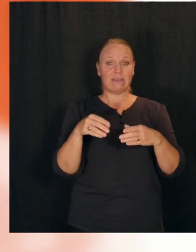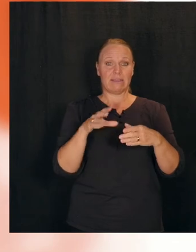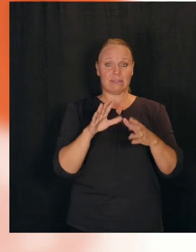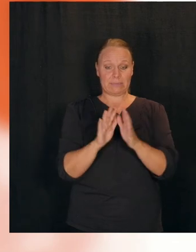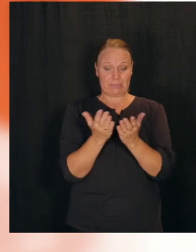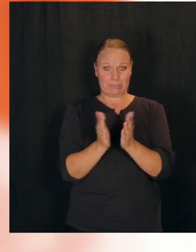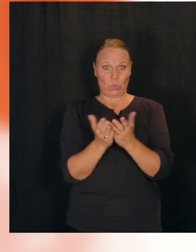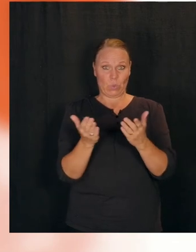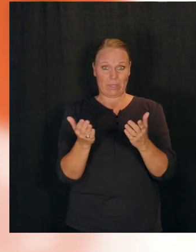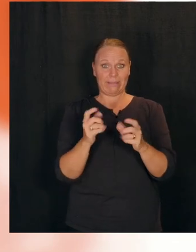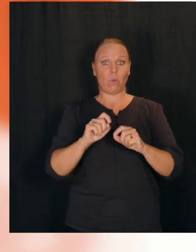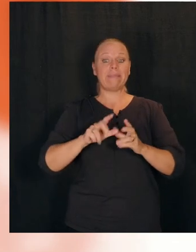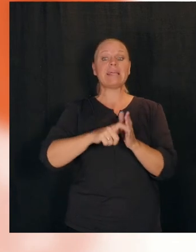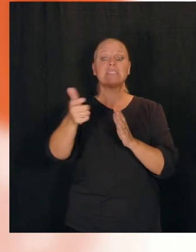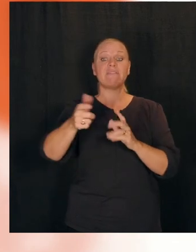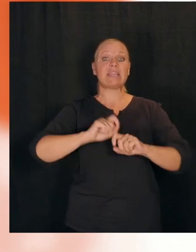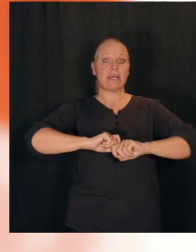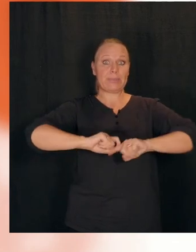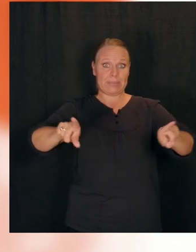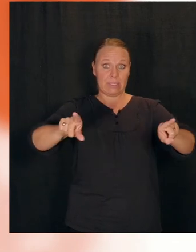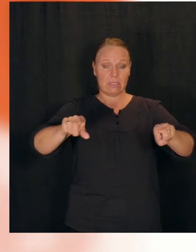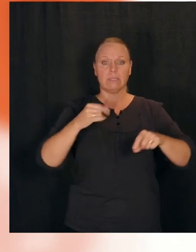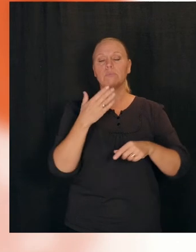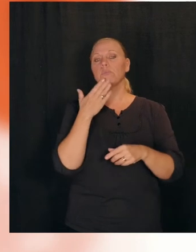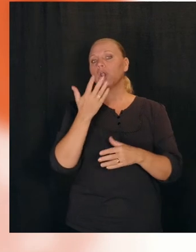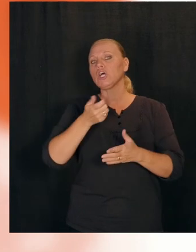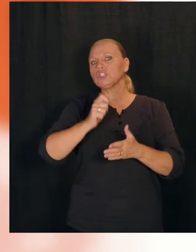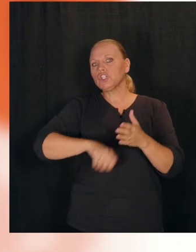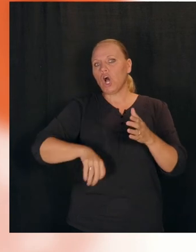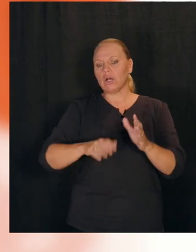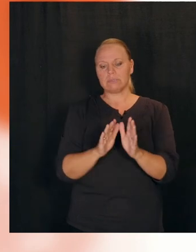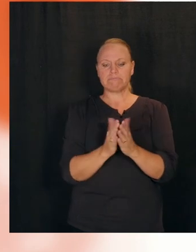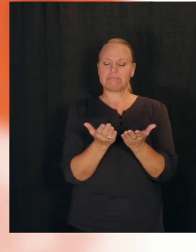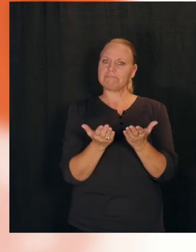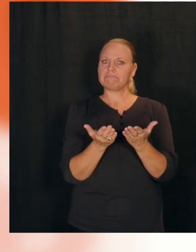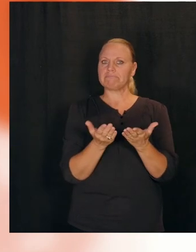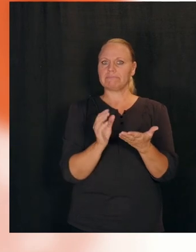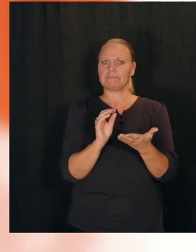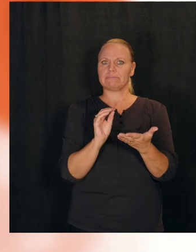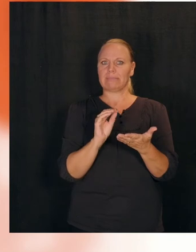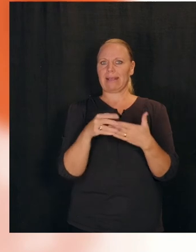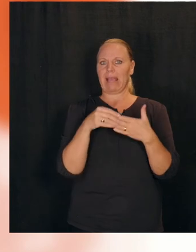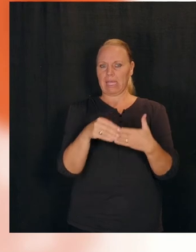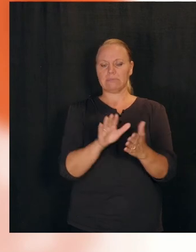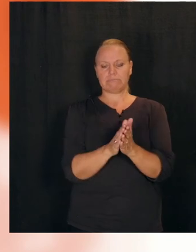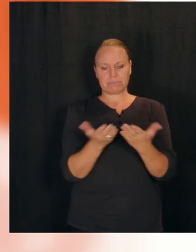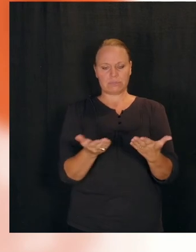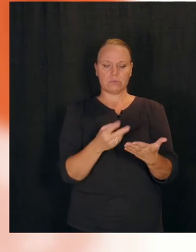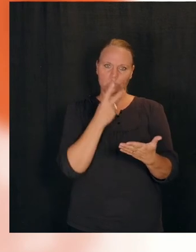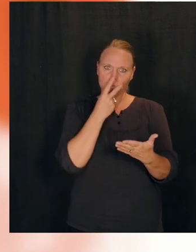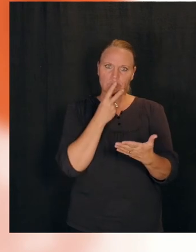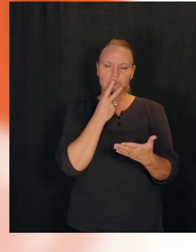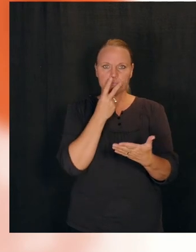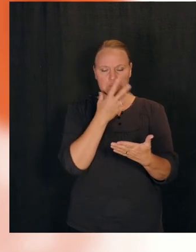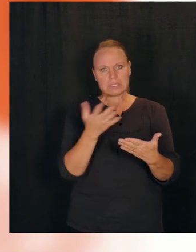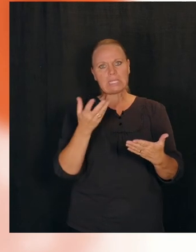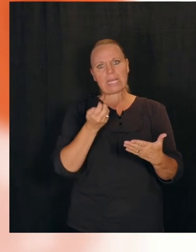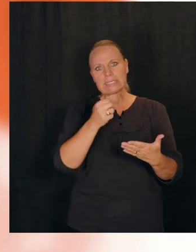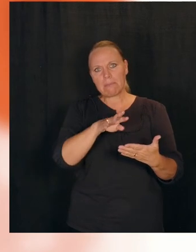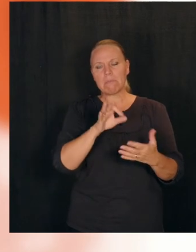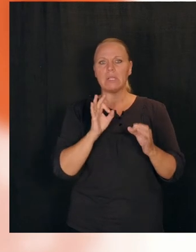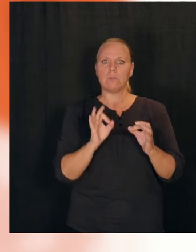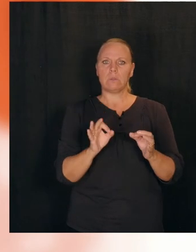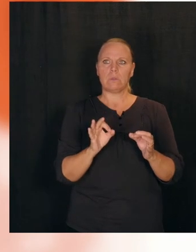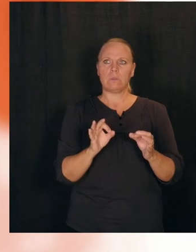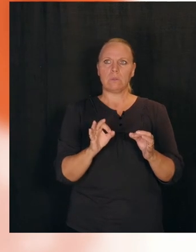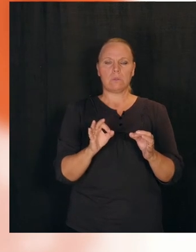vecka. Att där är ju en bra startpunkt, tycker jag. I den så finns det med exempel på användarmedverkan